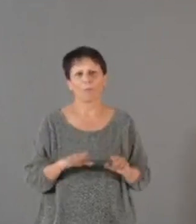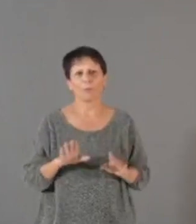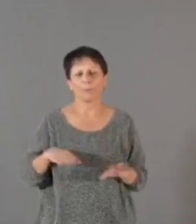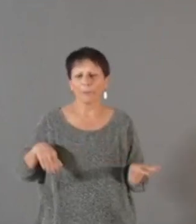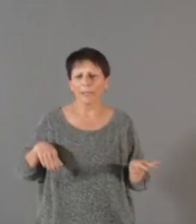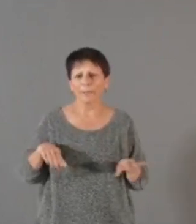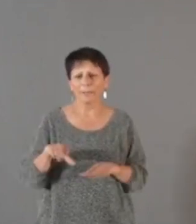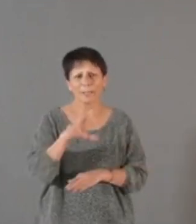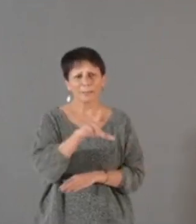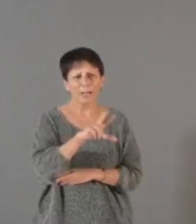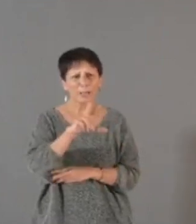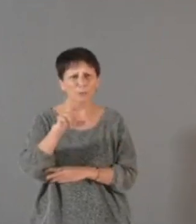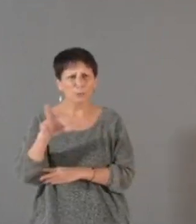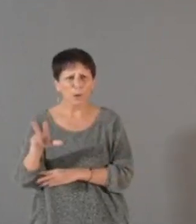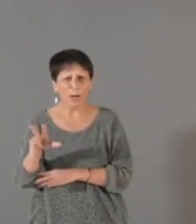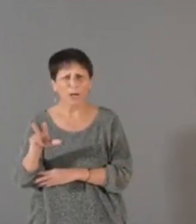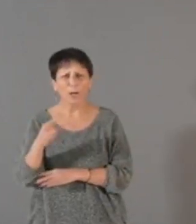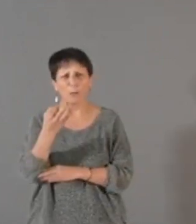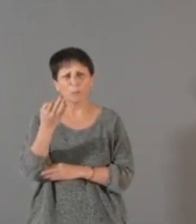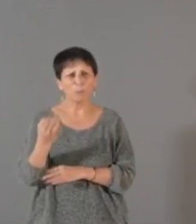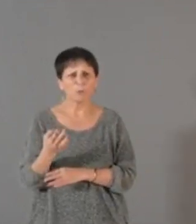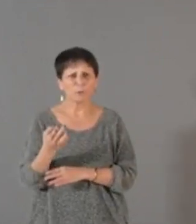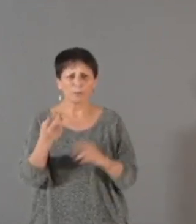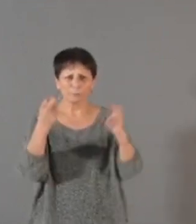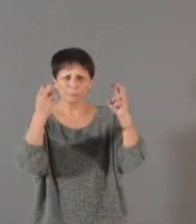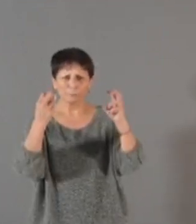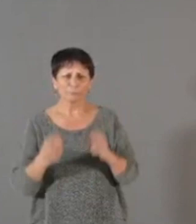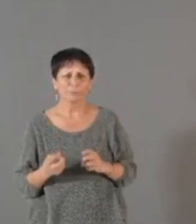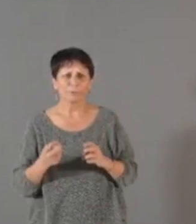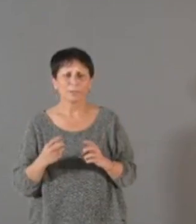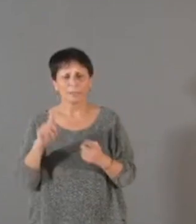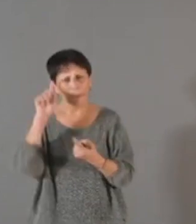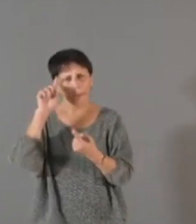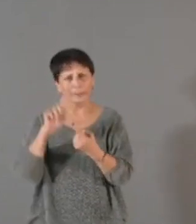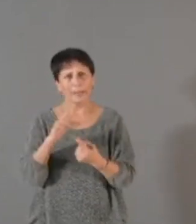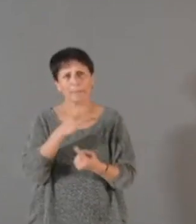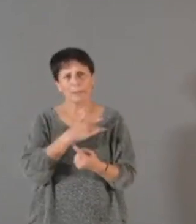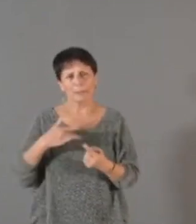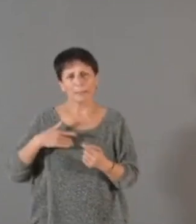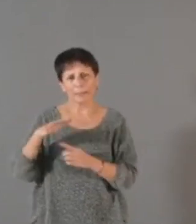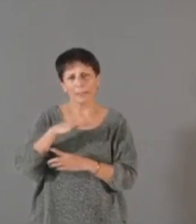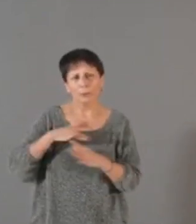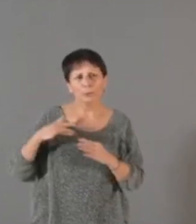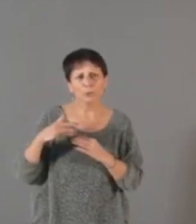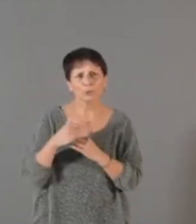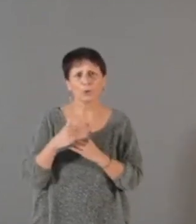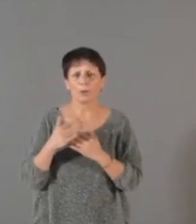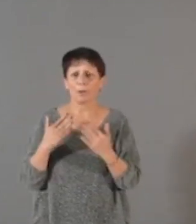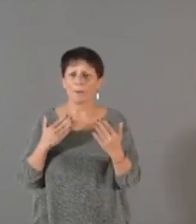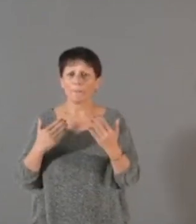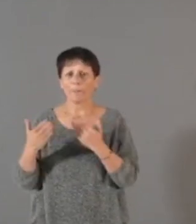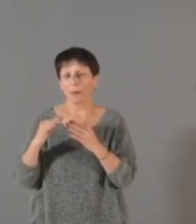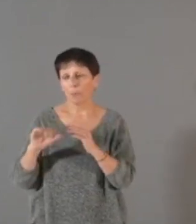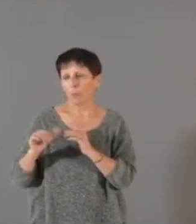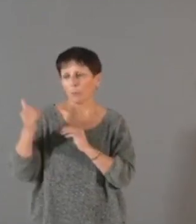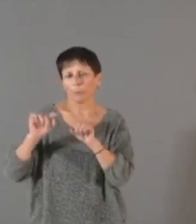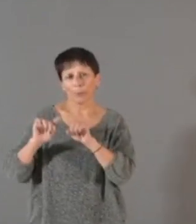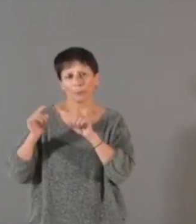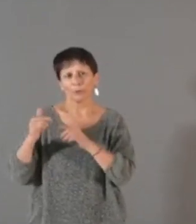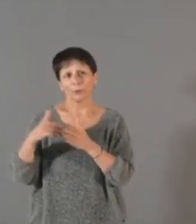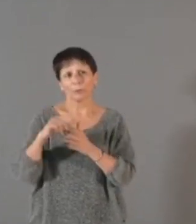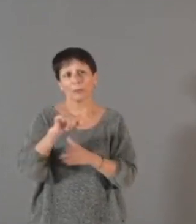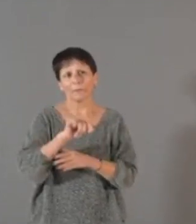investissez 33% de moins dans la santé et le social, toujours par rapport à votre premier budget de